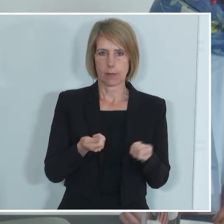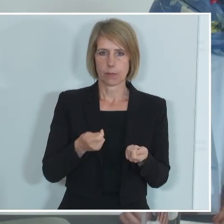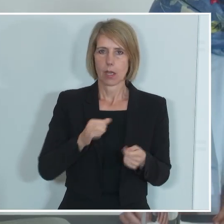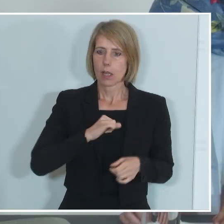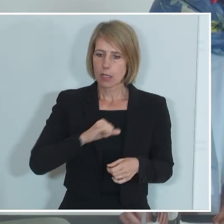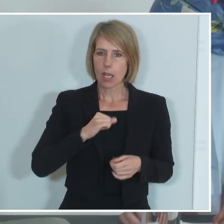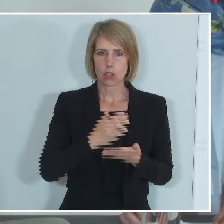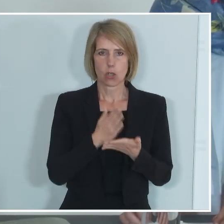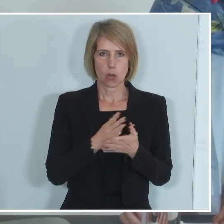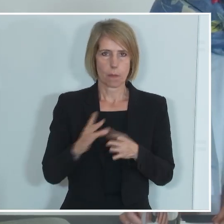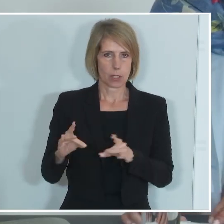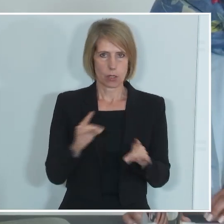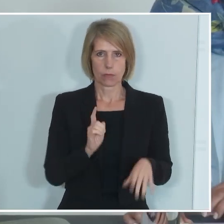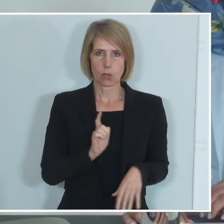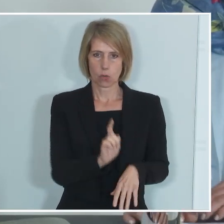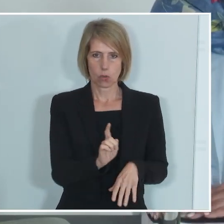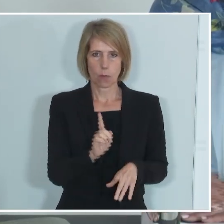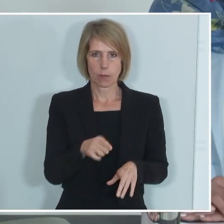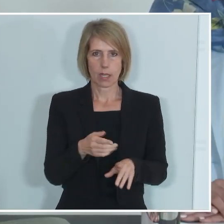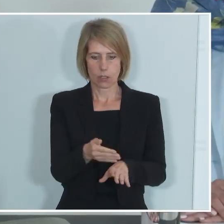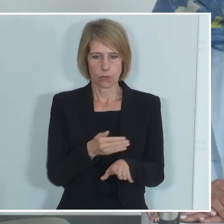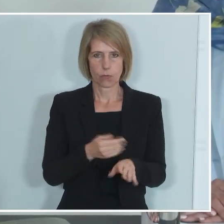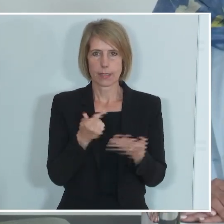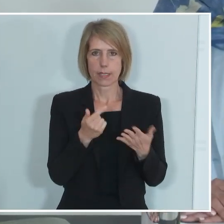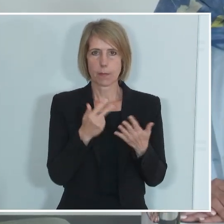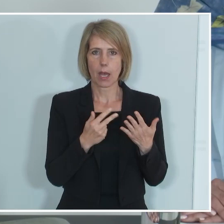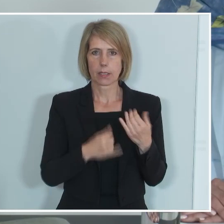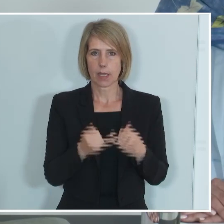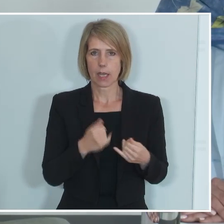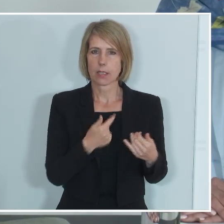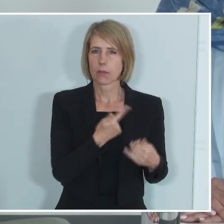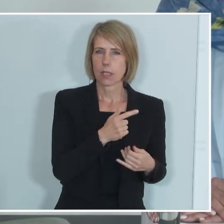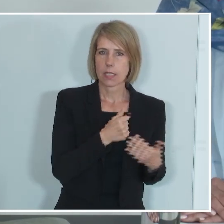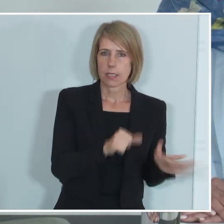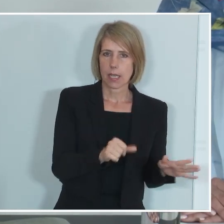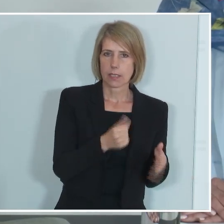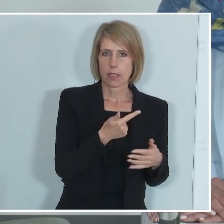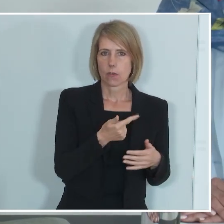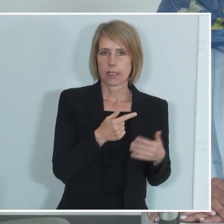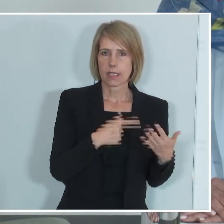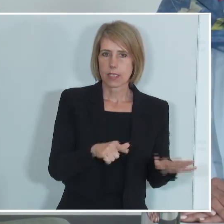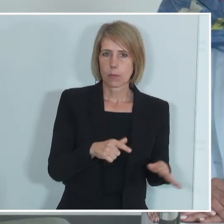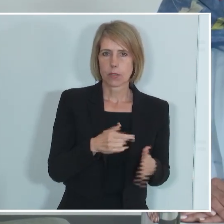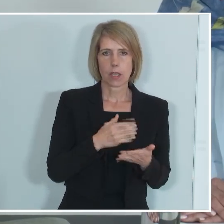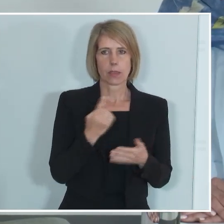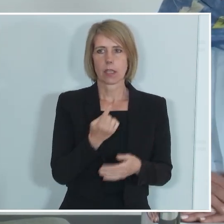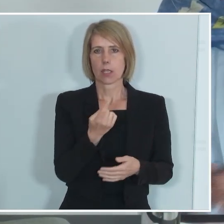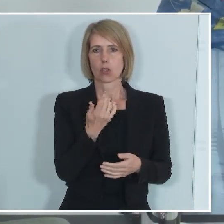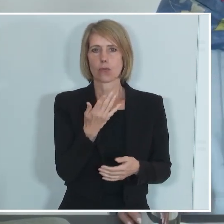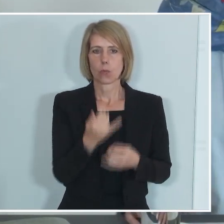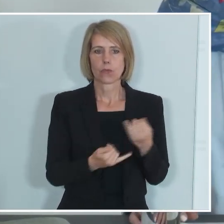in Beschäftigung kommen, als das noch vor 7, 8 Jahren der Fall war, 2016, 2017. Da hat es ungefähr im Durchschnitt 5 Jahre gedauert,